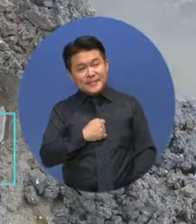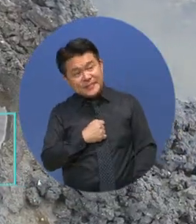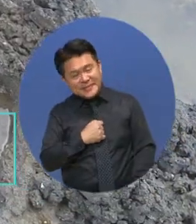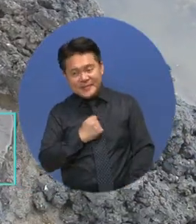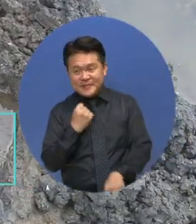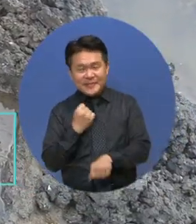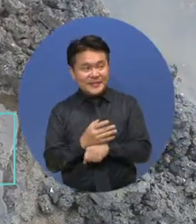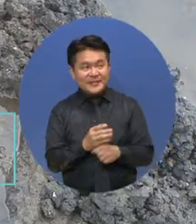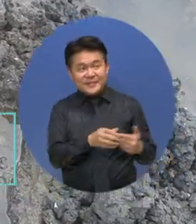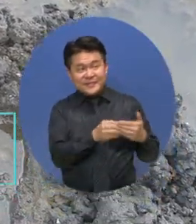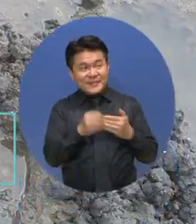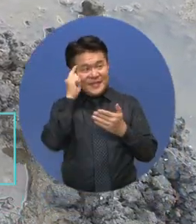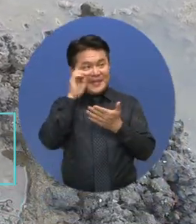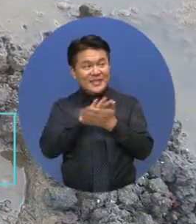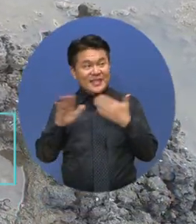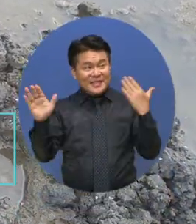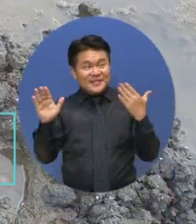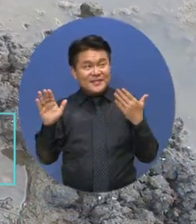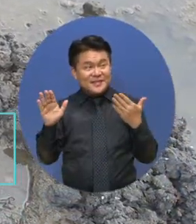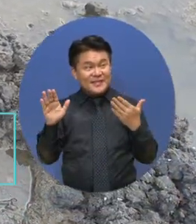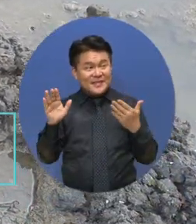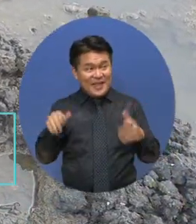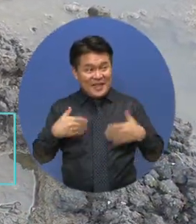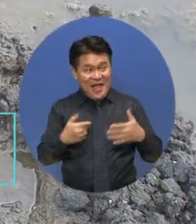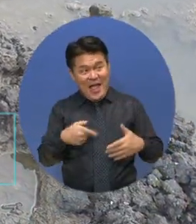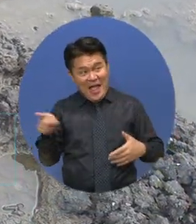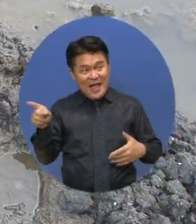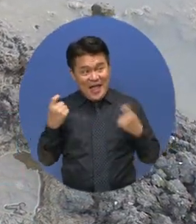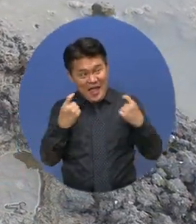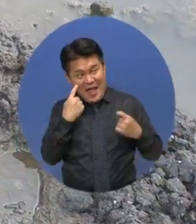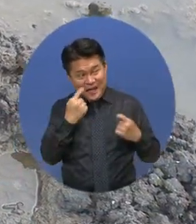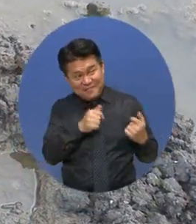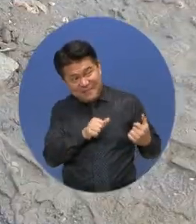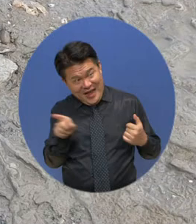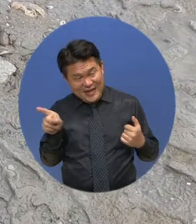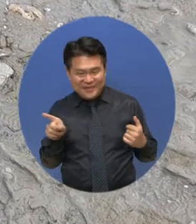네. 바람 쐬인다고. 아, 바람 쐬신다고.